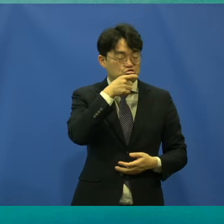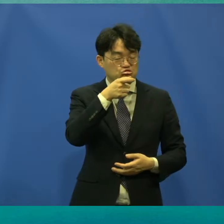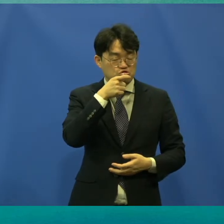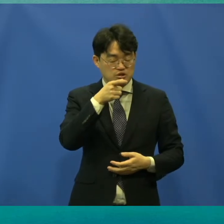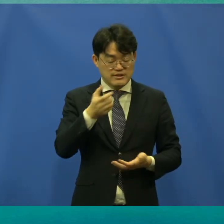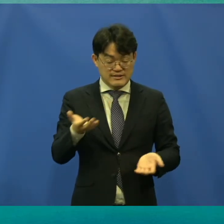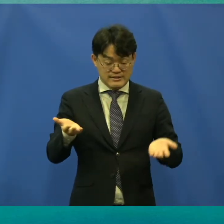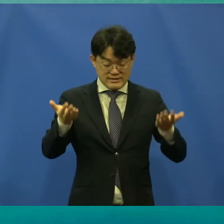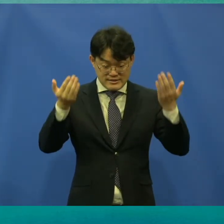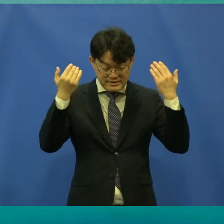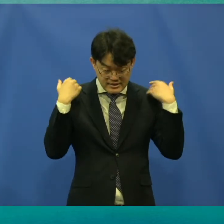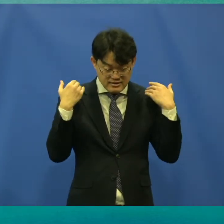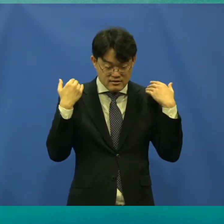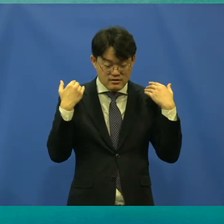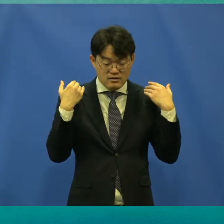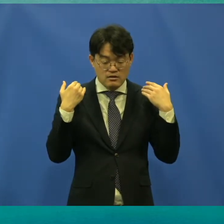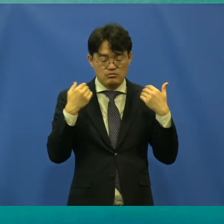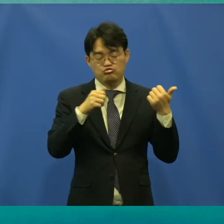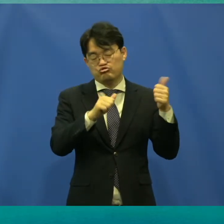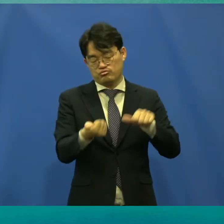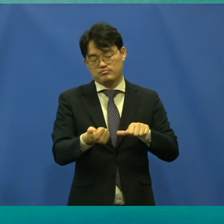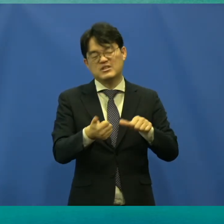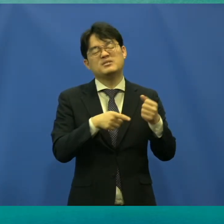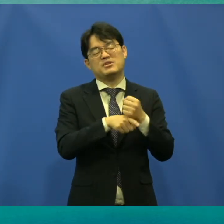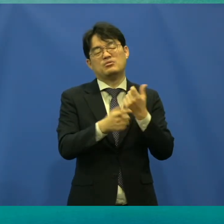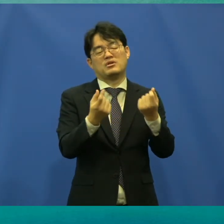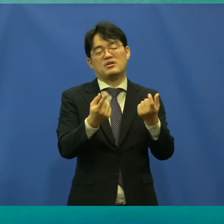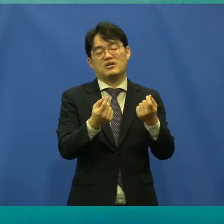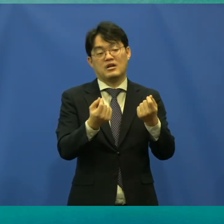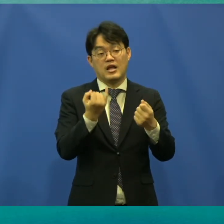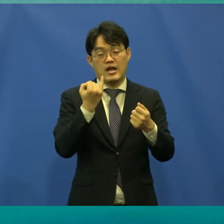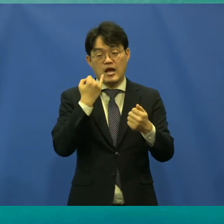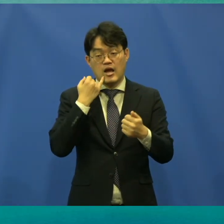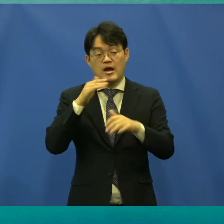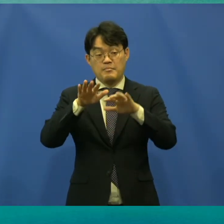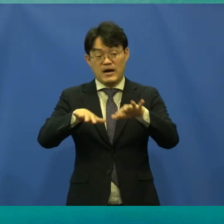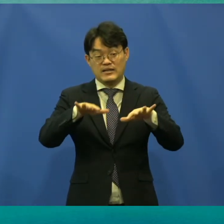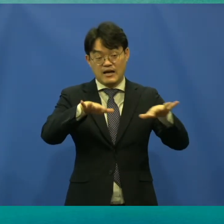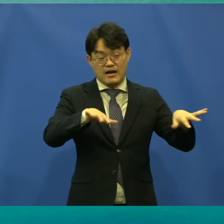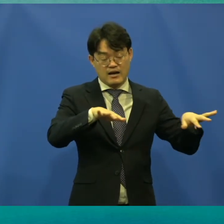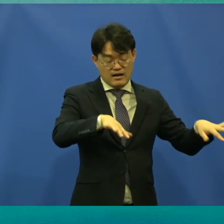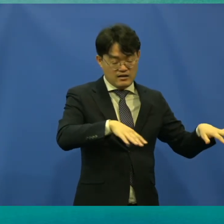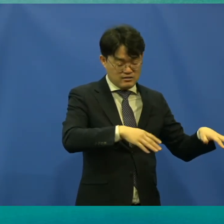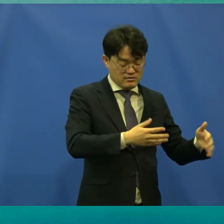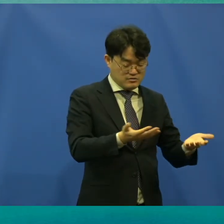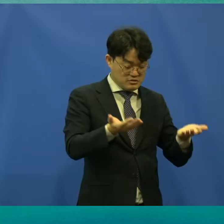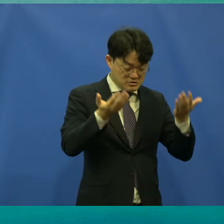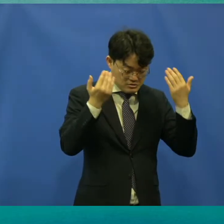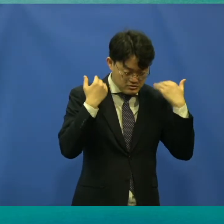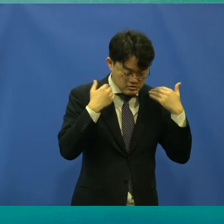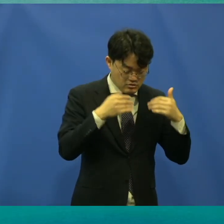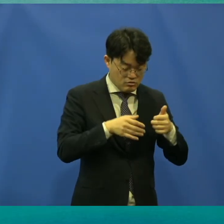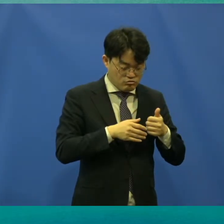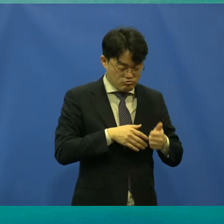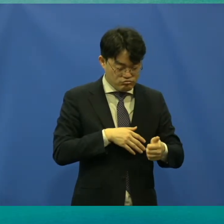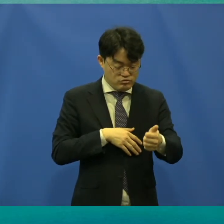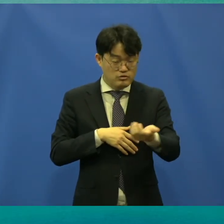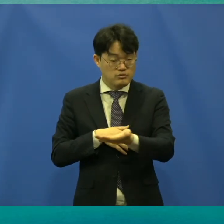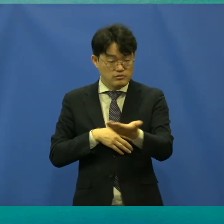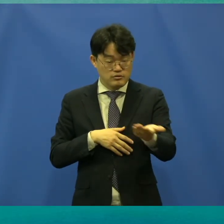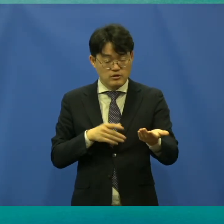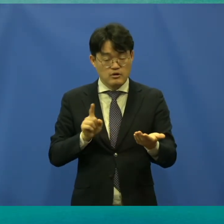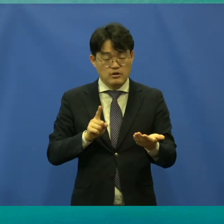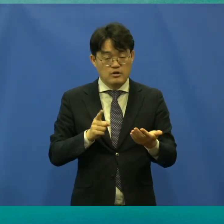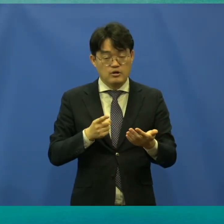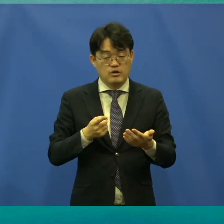물 속에 빠져들었던 거죠. 물에서 건짐을 받는 게 구원입니다. 모세가 갈대 상자에